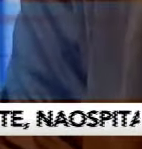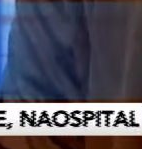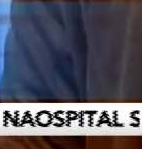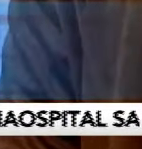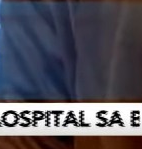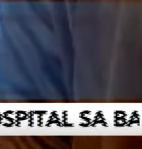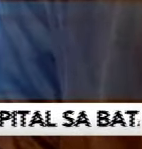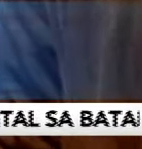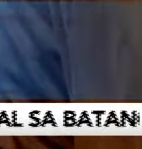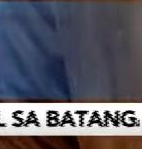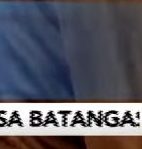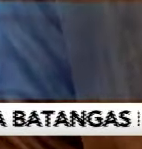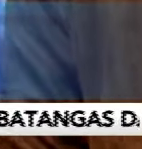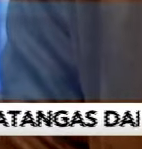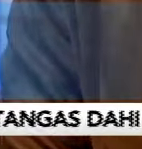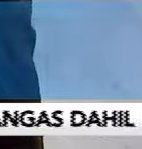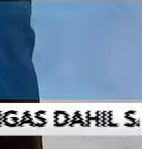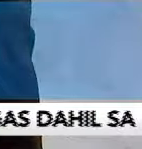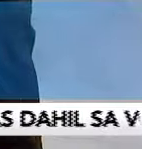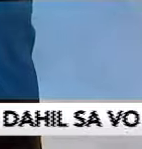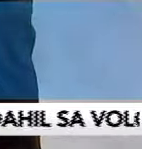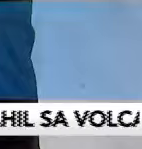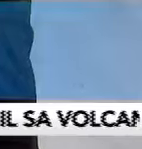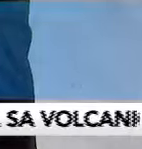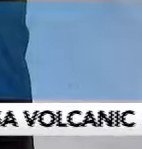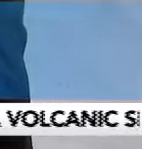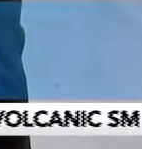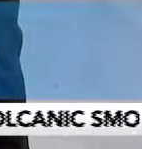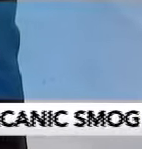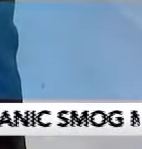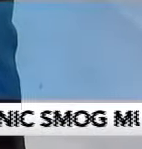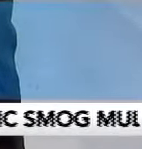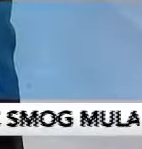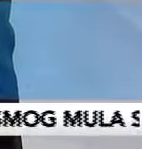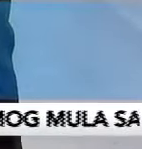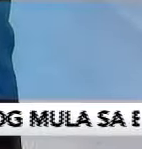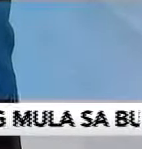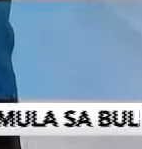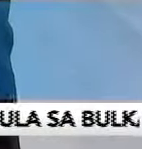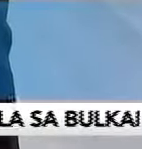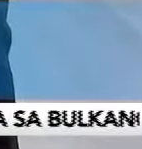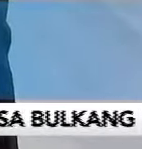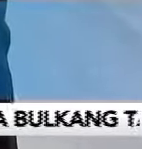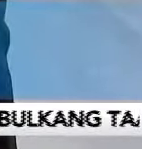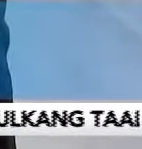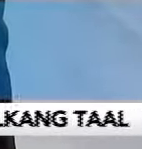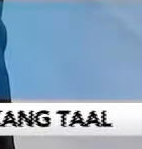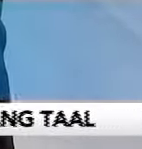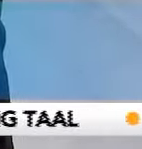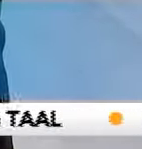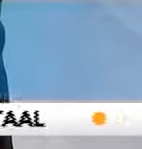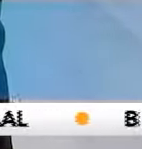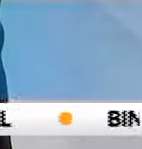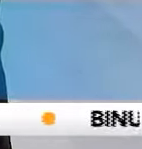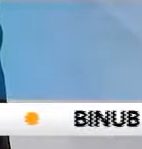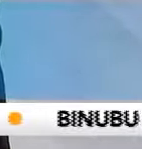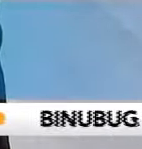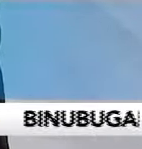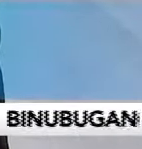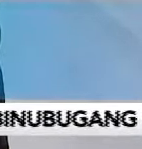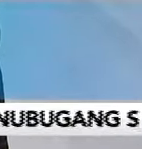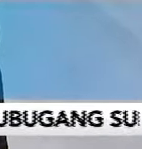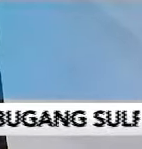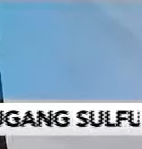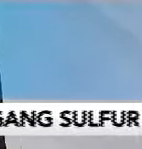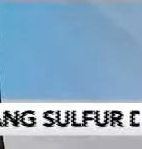Parang tayo nag-tour ng Pilipinas eh, di ba? Dalawang minuto lang yun. Doon na po yung mga nakita namin. Ano pa yung drenowing? Yung